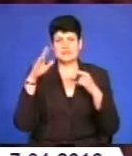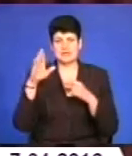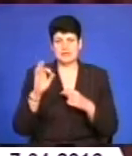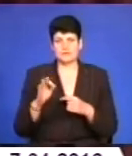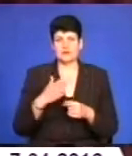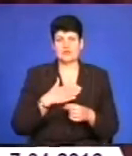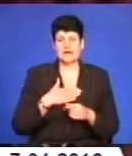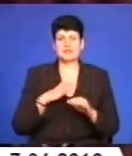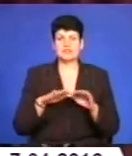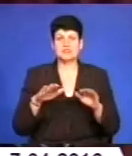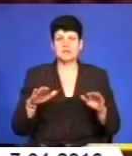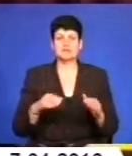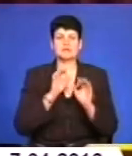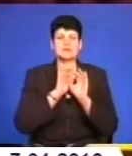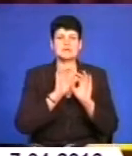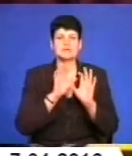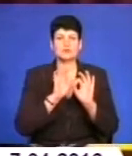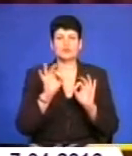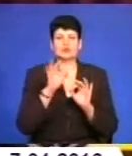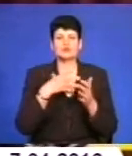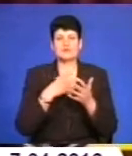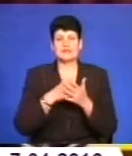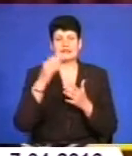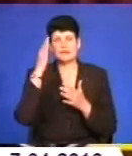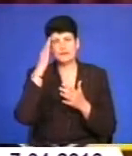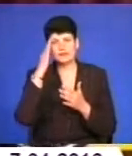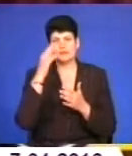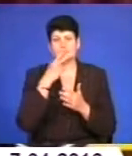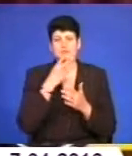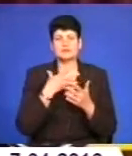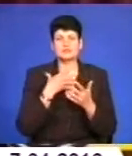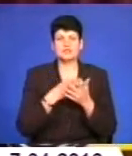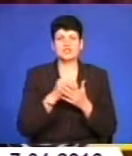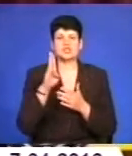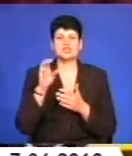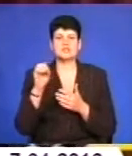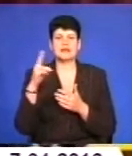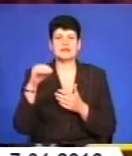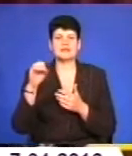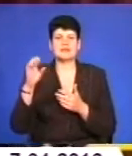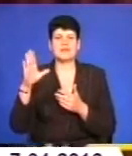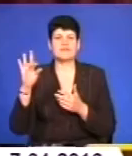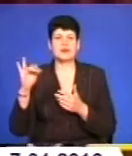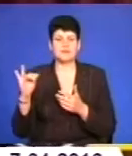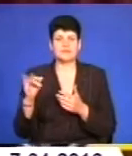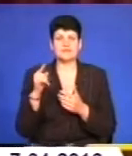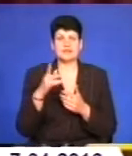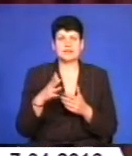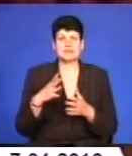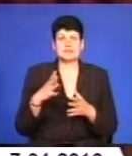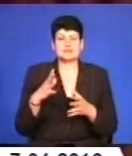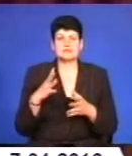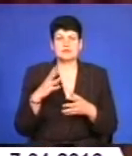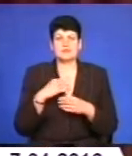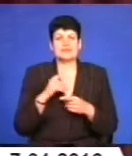сказати, звітують свої таланти, презентують свої невеличкі шедеври, від яких захоплені не тільки